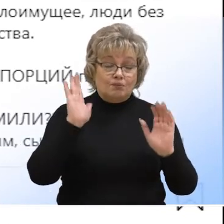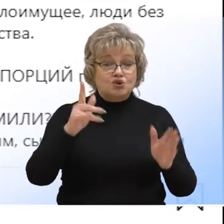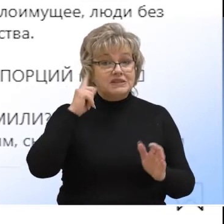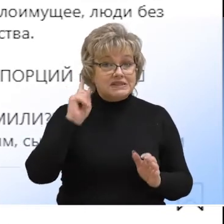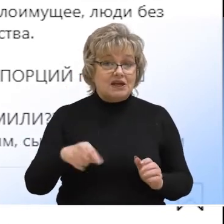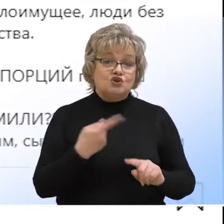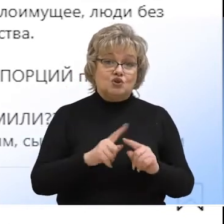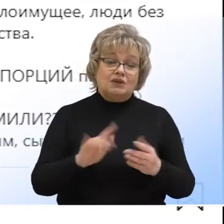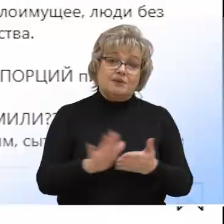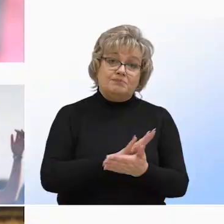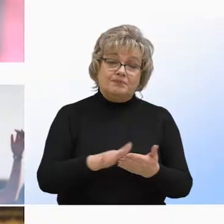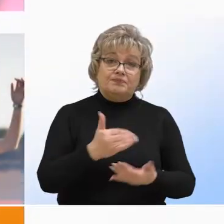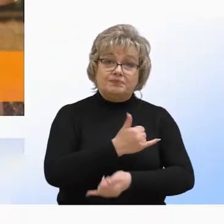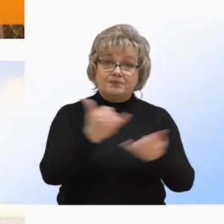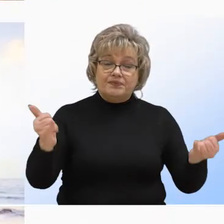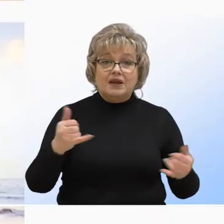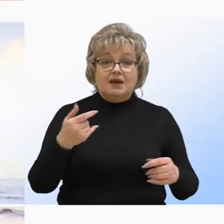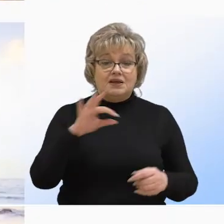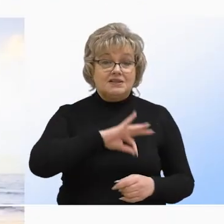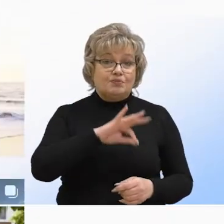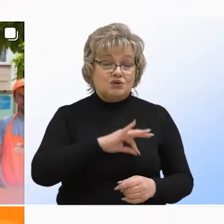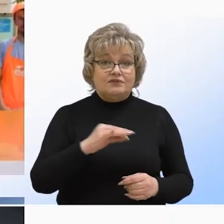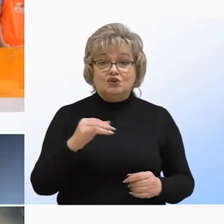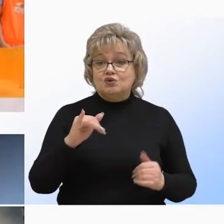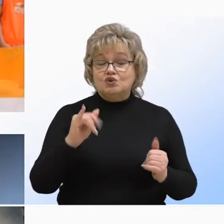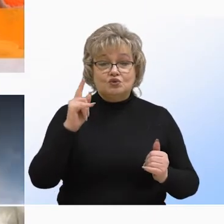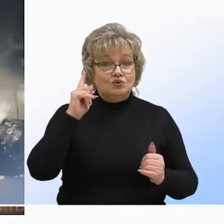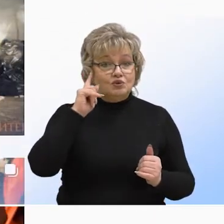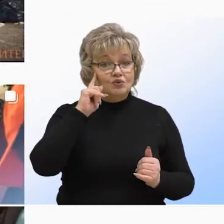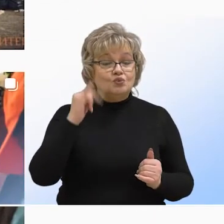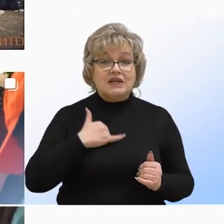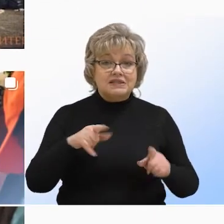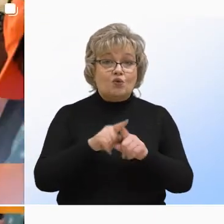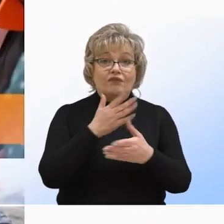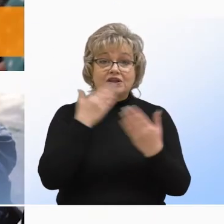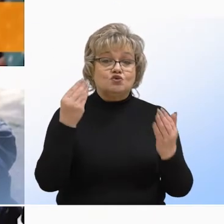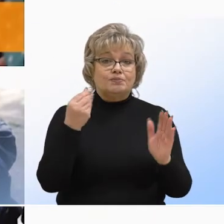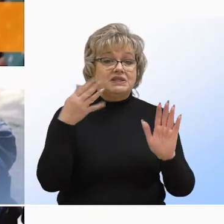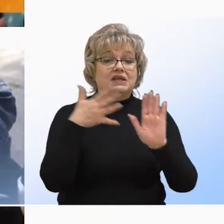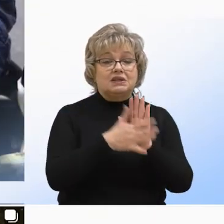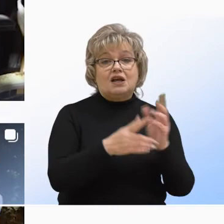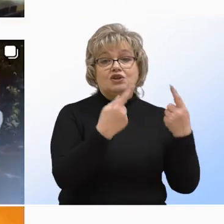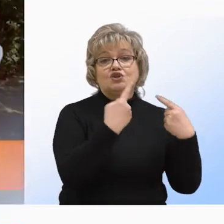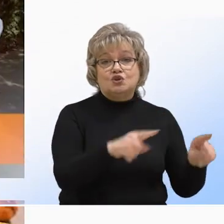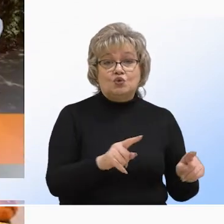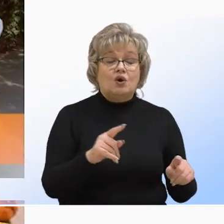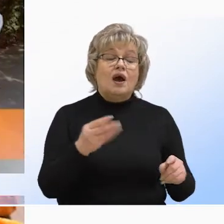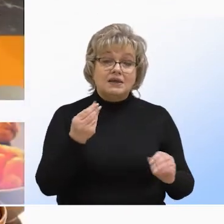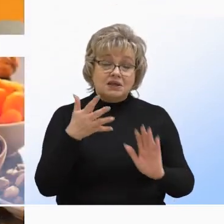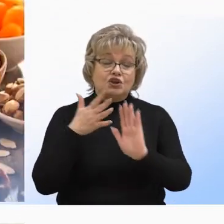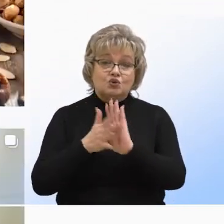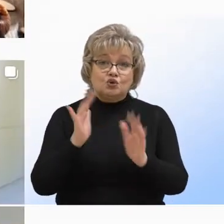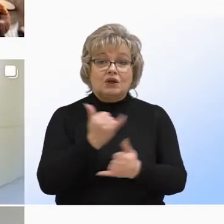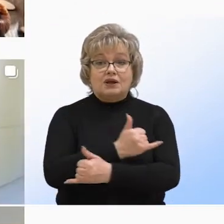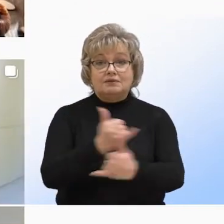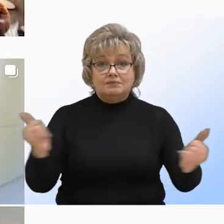в благотворительных целях. То есть у нас не будет такого, что деньги уходят не по назначению, они все идут только на то, чтобы кормить людей и